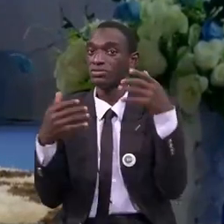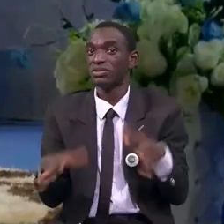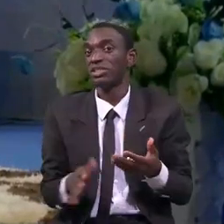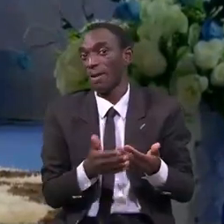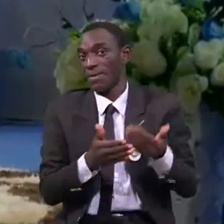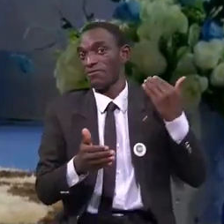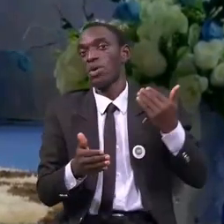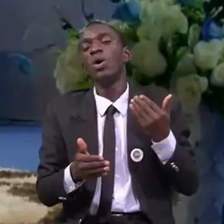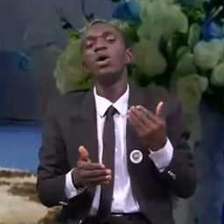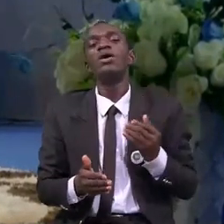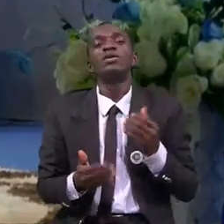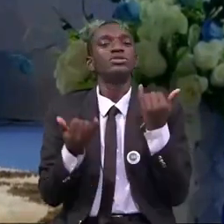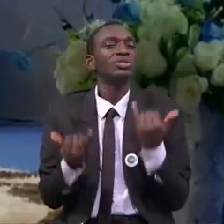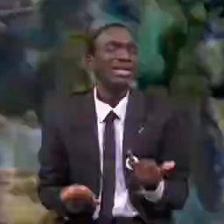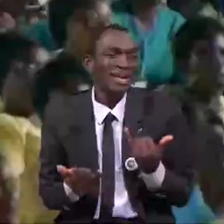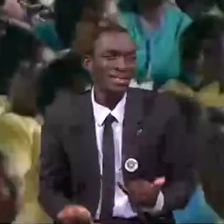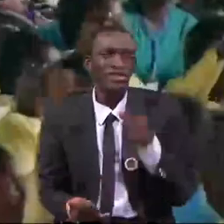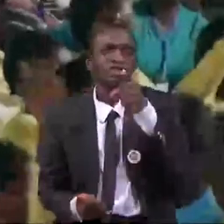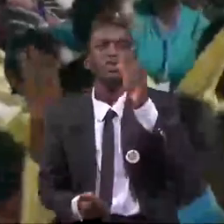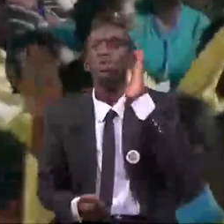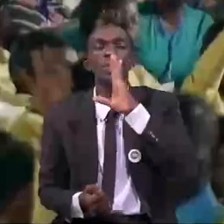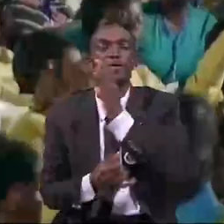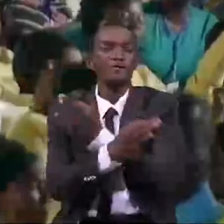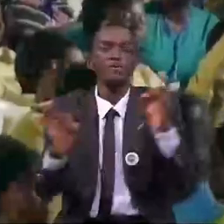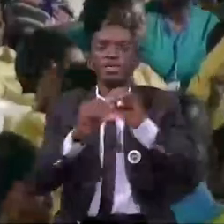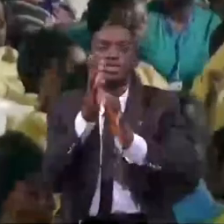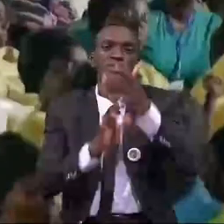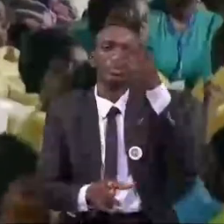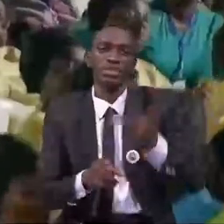touché ce soir vous en serez